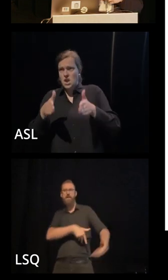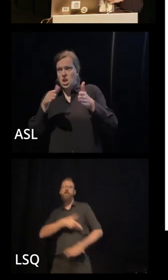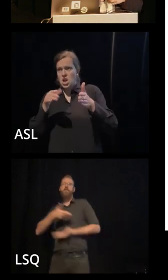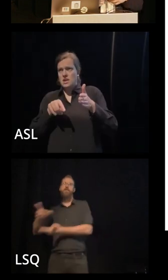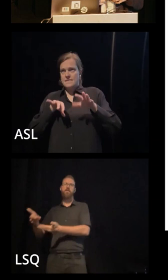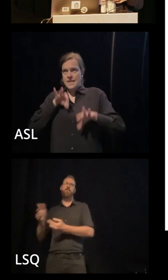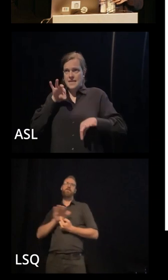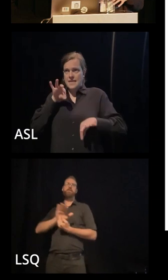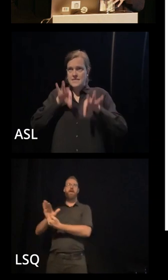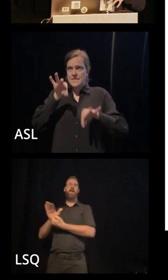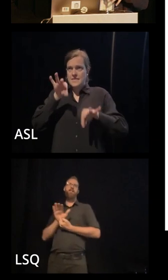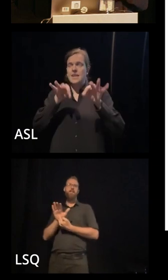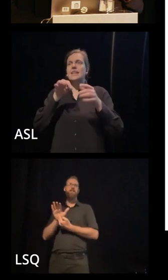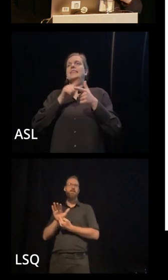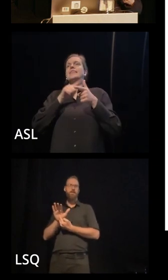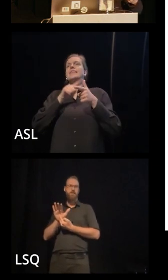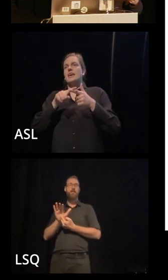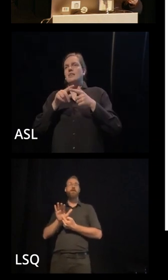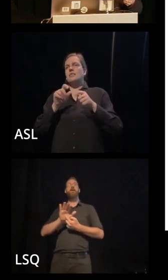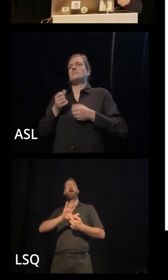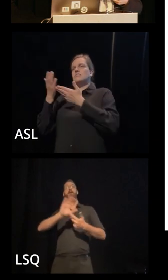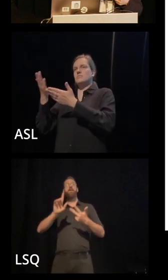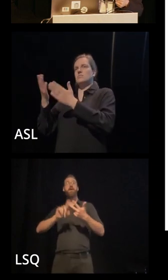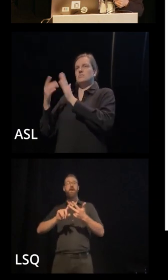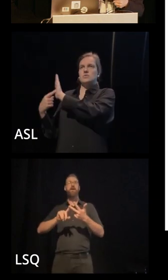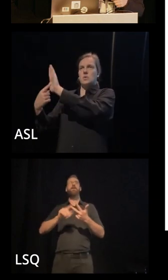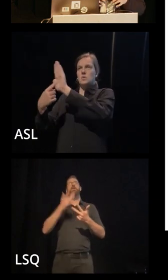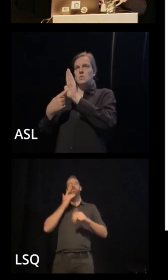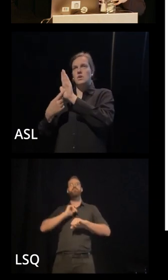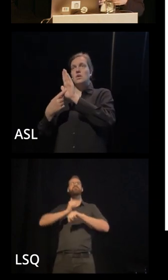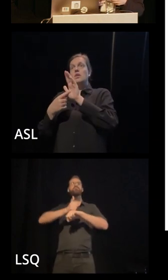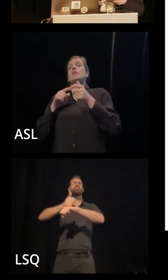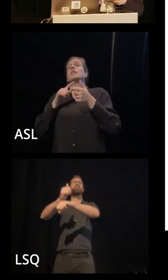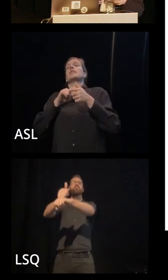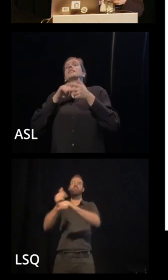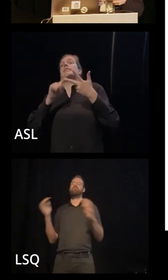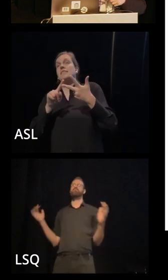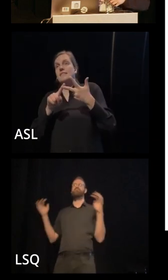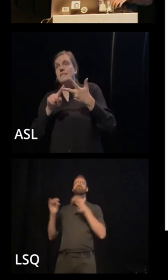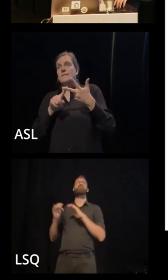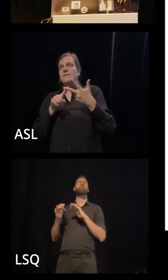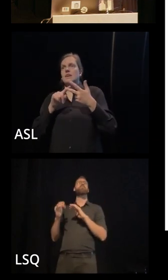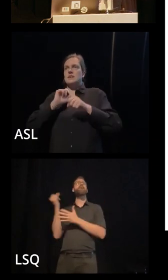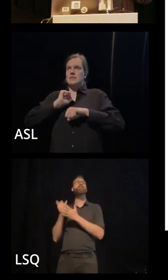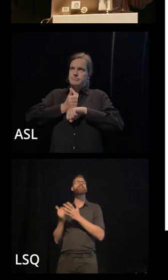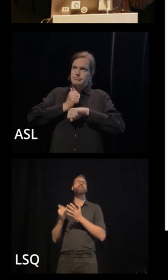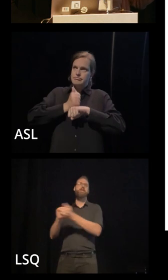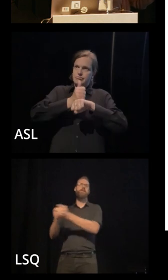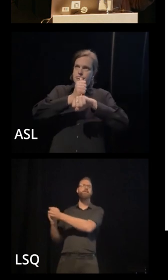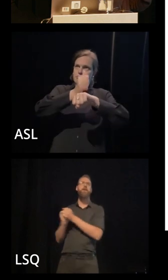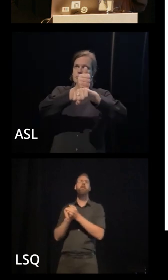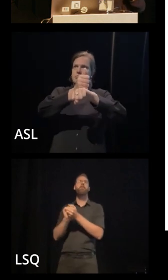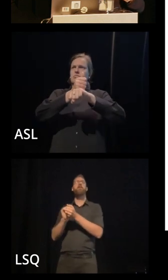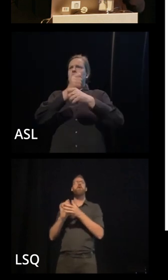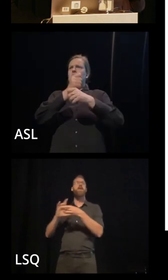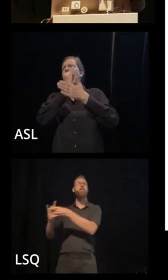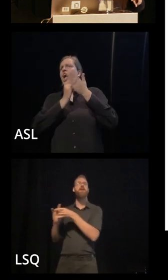donc, qui seront de construire des résidences de création collaborative, c'est-à-dire que